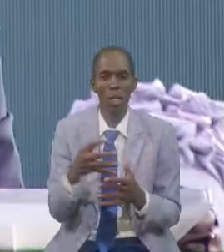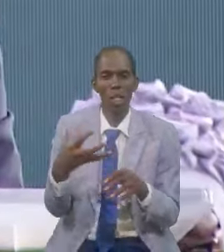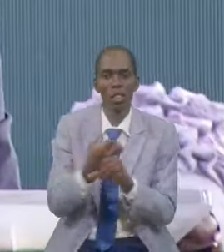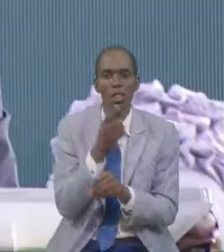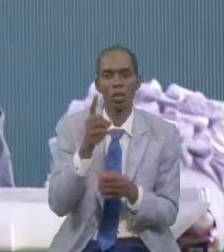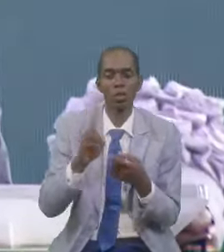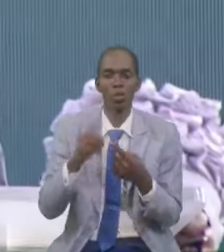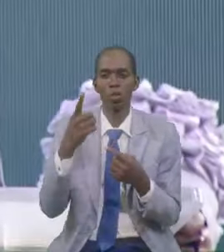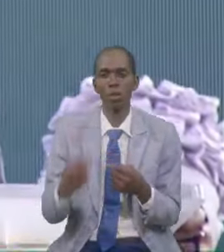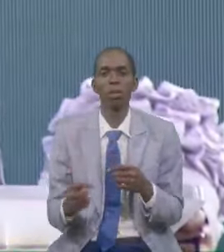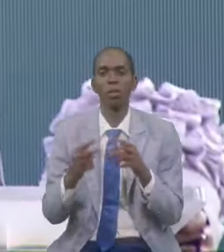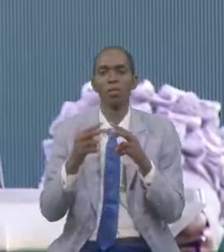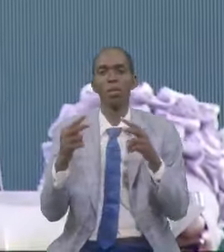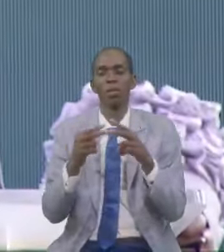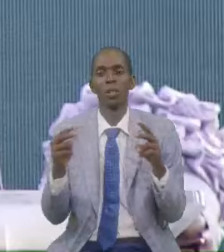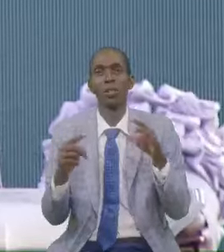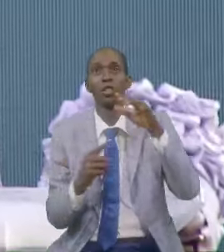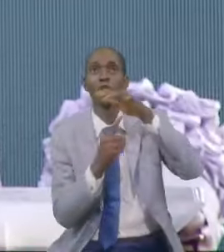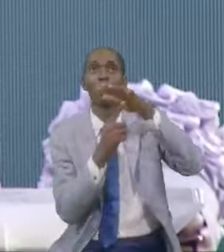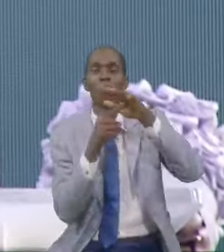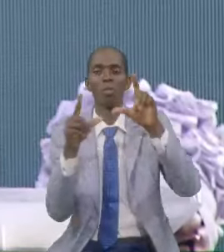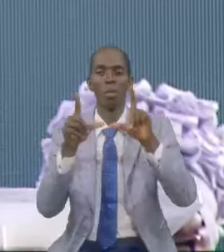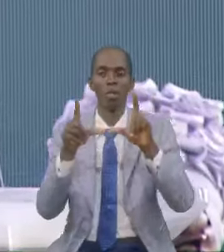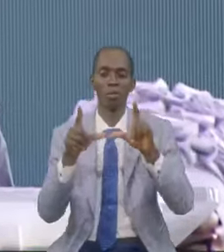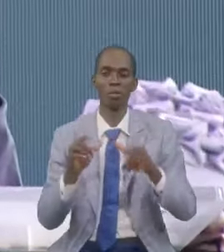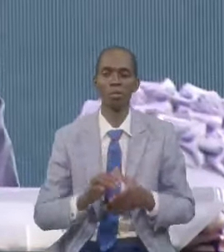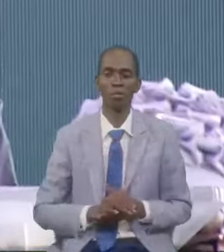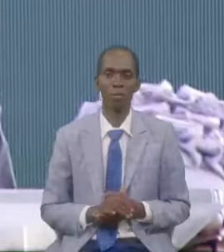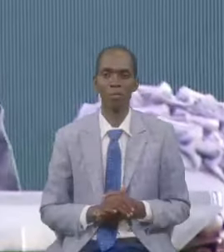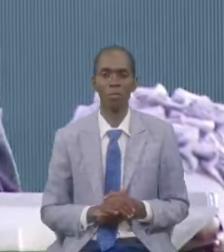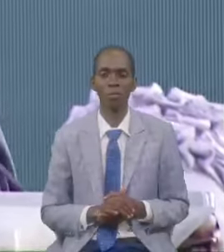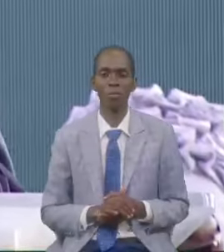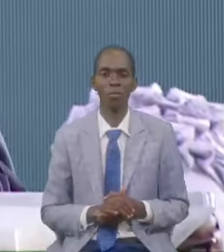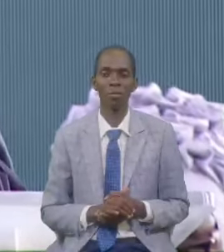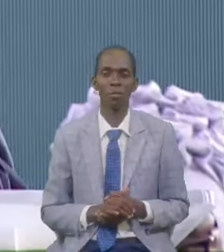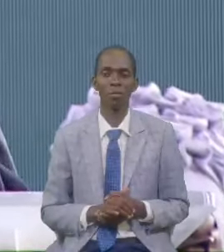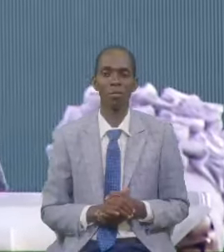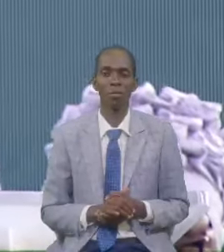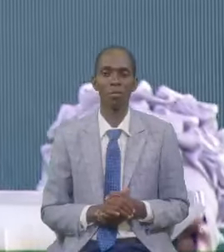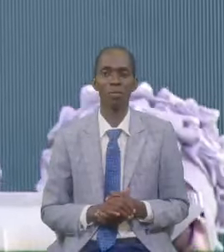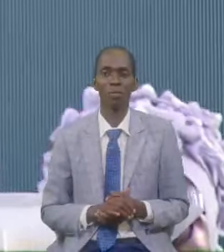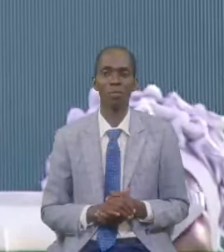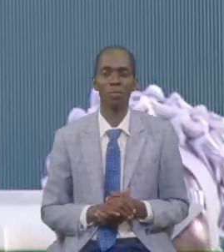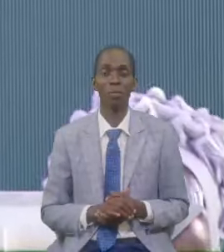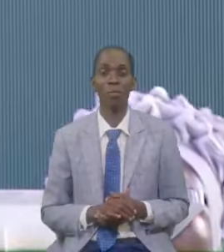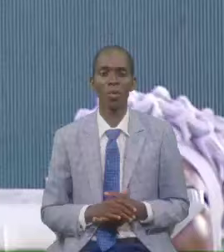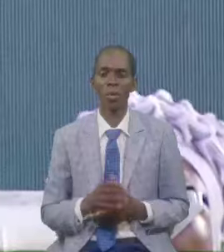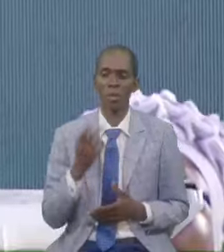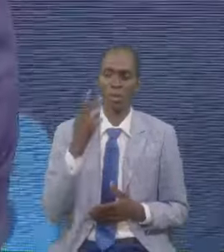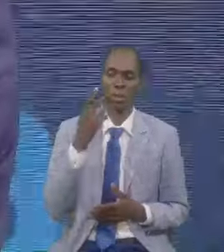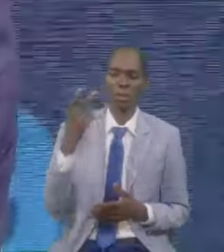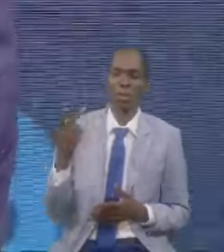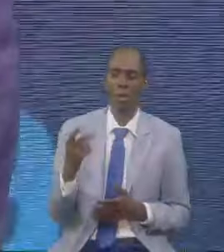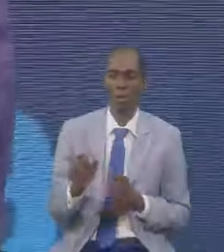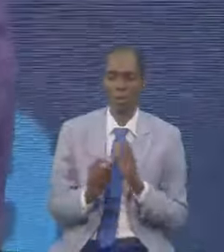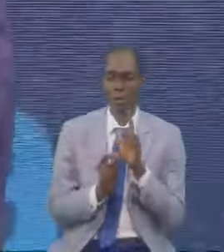ఆ ధైర్యమే మిమ్మల్ని హీరో స్థాయికి చేరుస్తుంది. చప్పట్లు కొట్టి ప్రభువును మహింపరుద్దాం. Here comes Goliath. అవి గొలియాత్